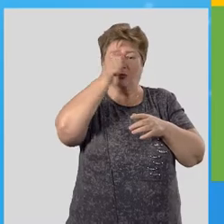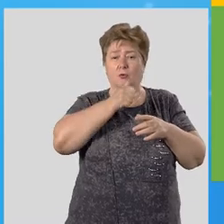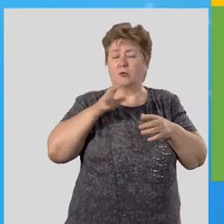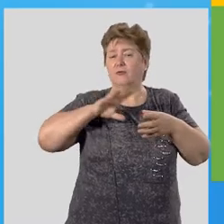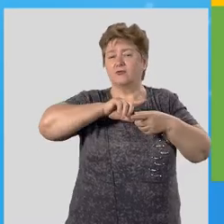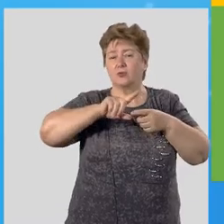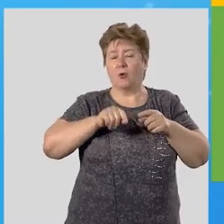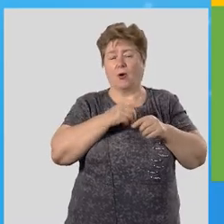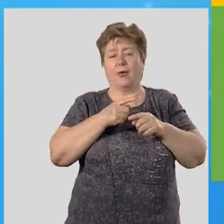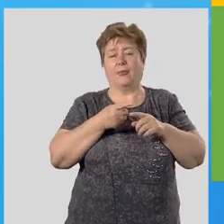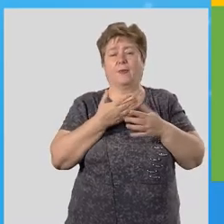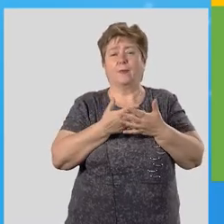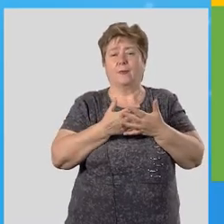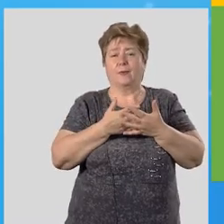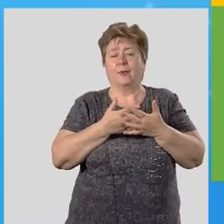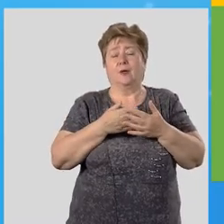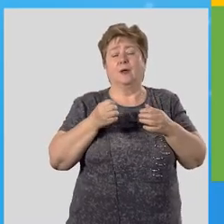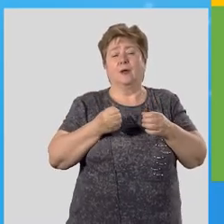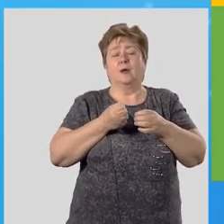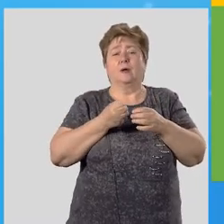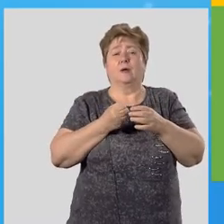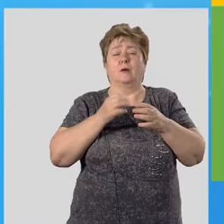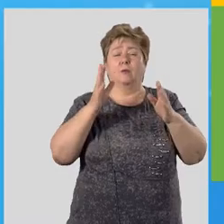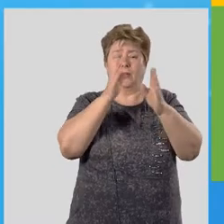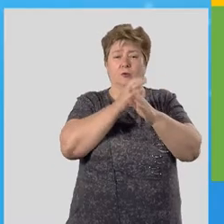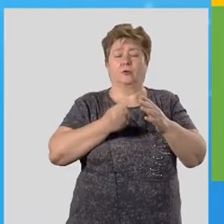– все это примеры природных явлений.